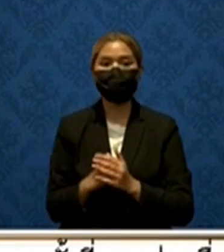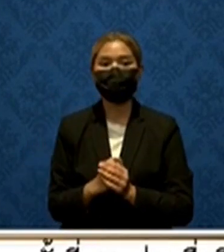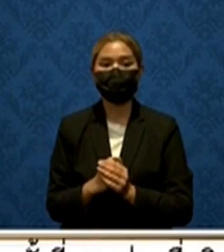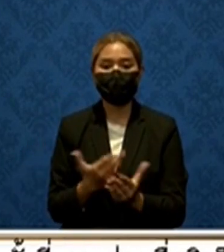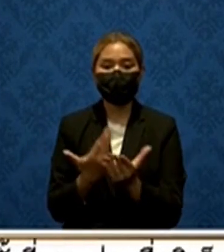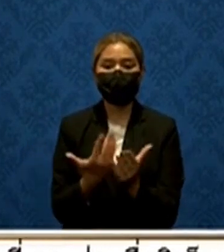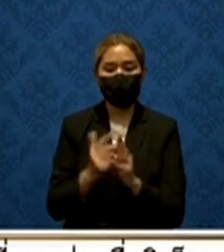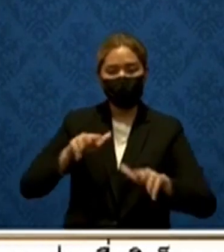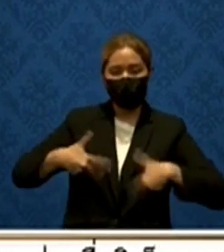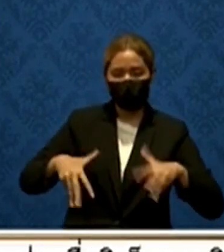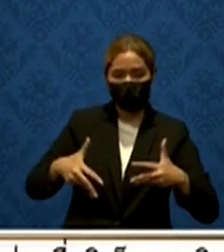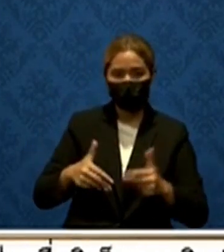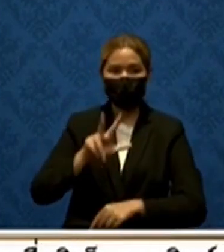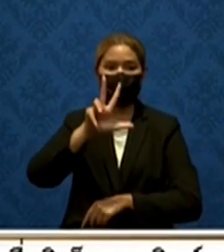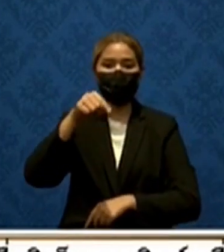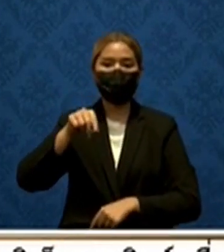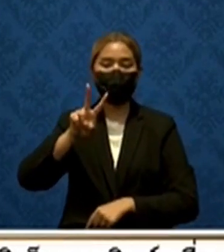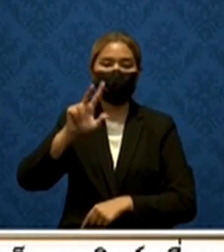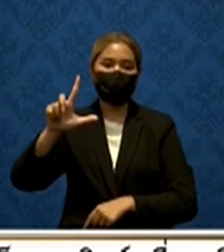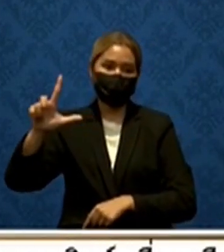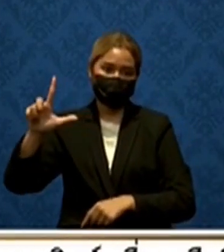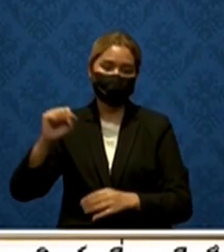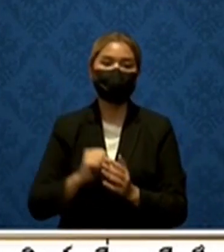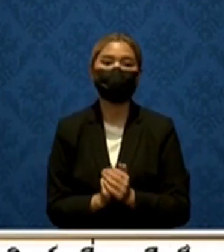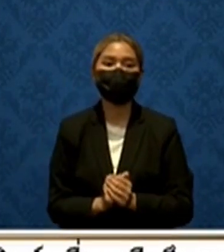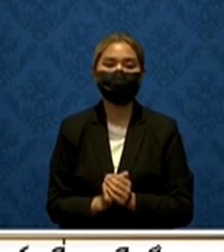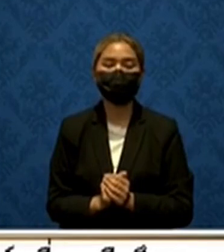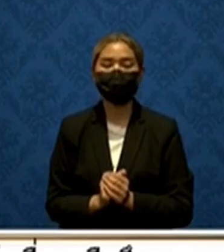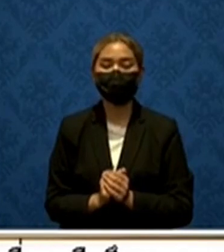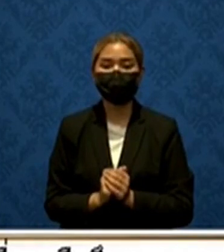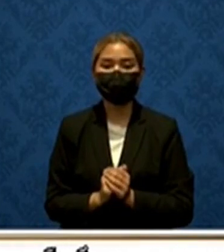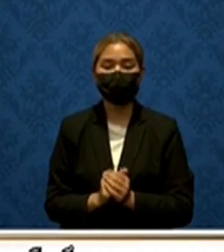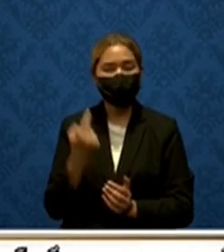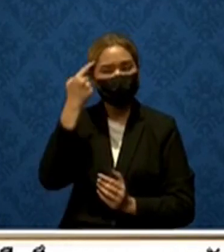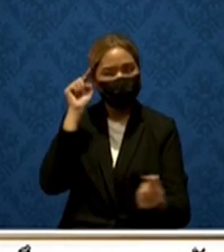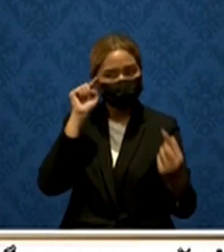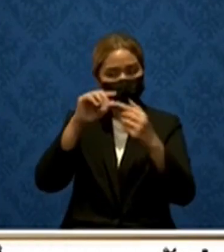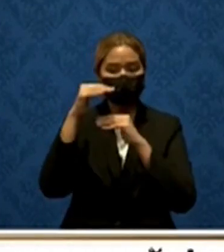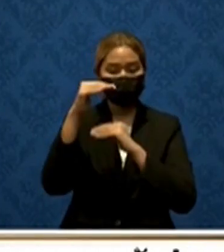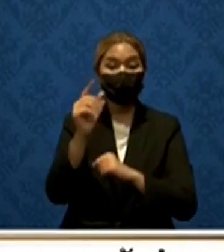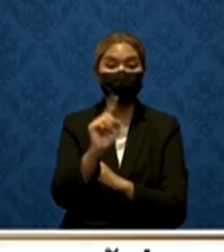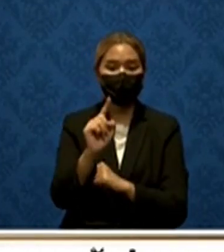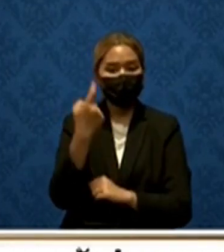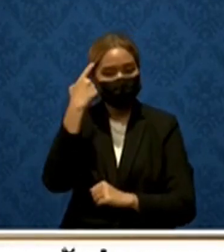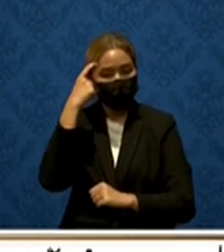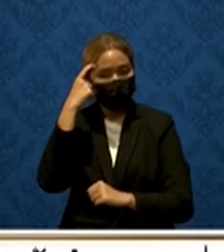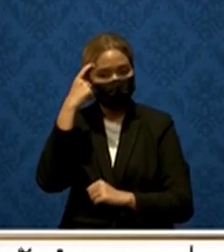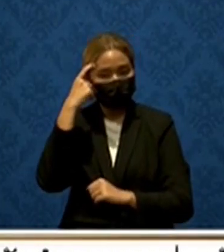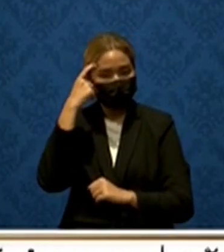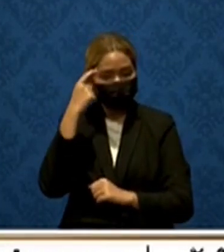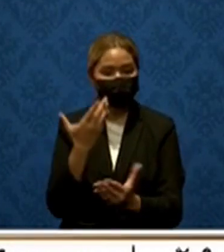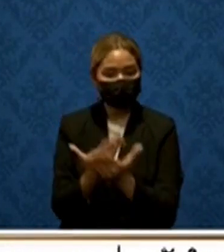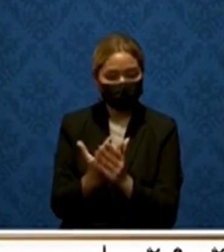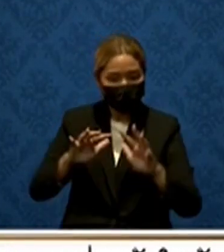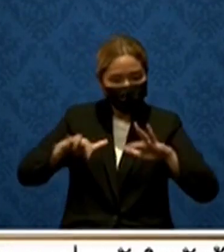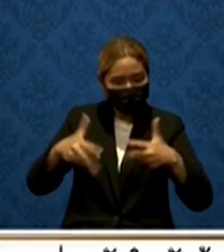นำเงินเข้าประเทศแล้ 3.2 ล้านล้านบาทและตั้งเป้าปีนี้วาเราจะทำให้ได้มากกาปีที่แล้วอย่น้อย